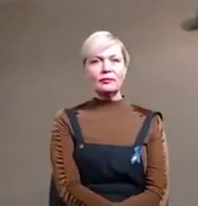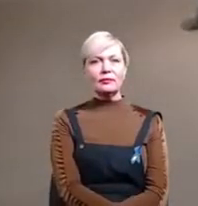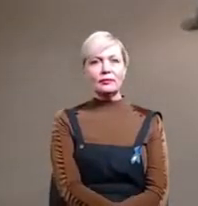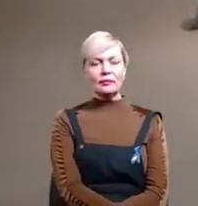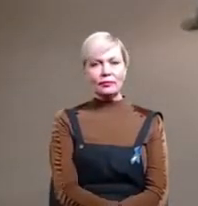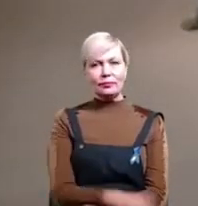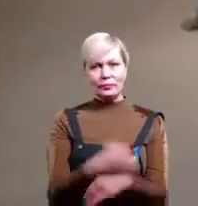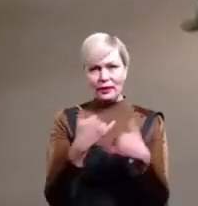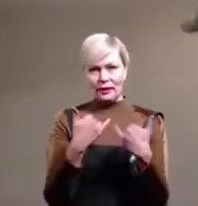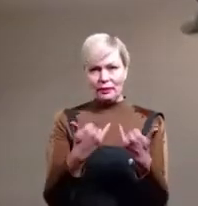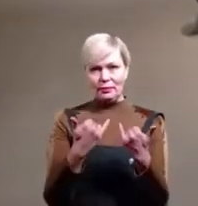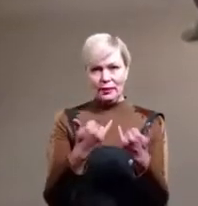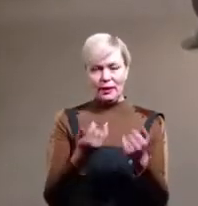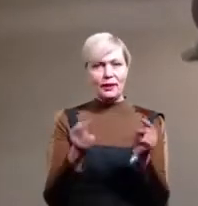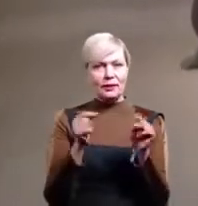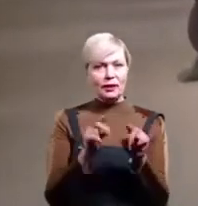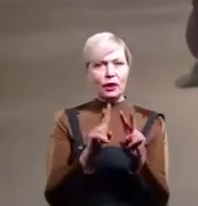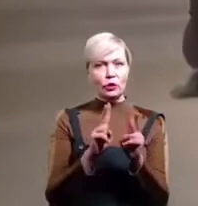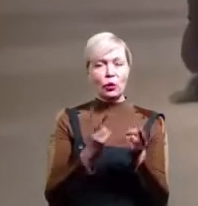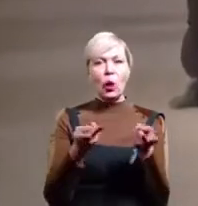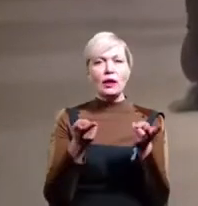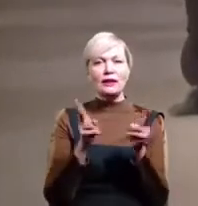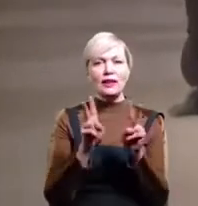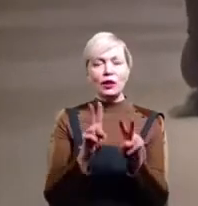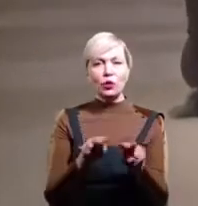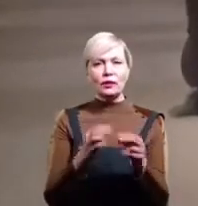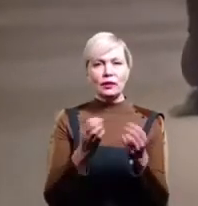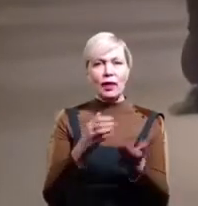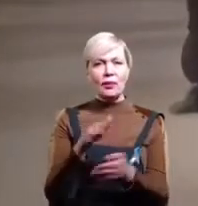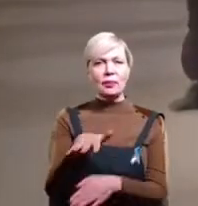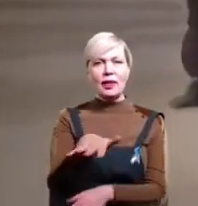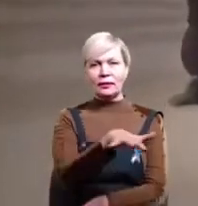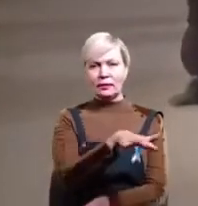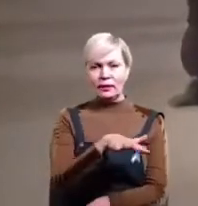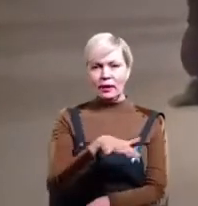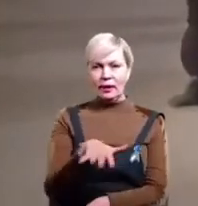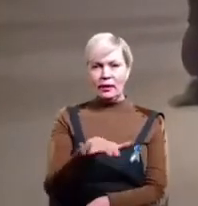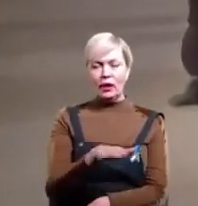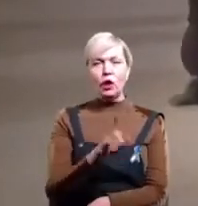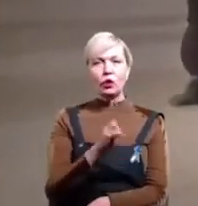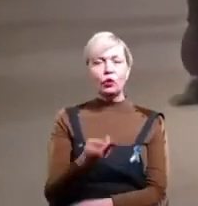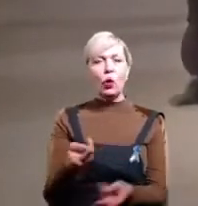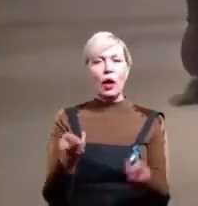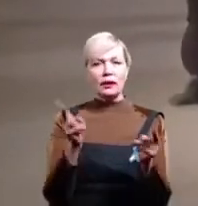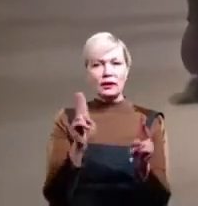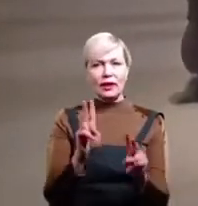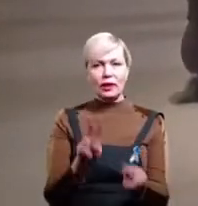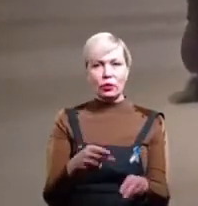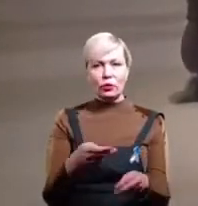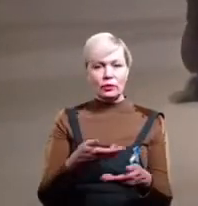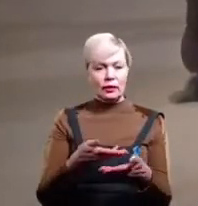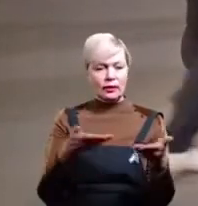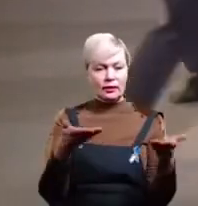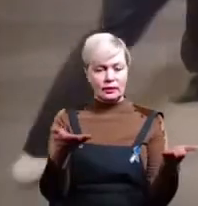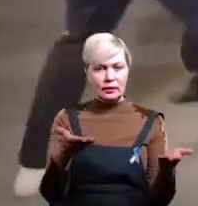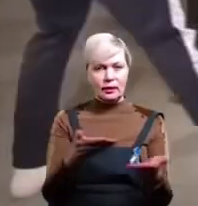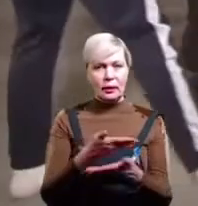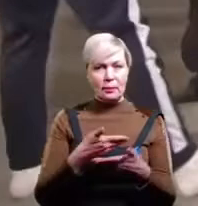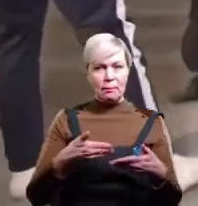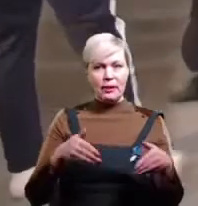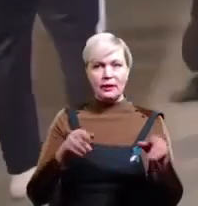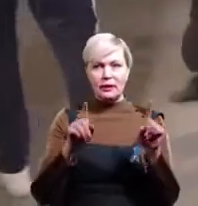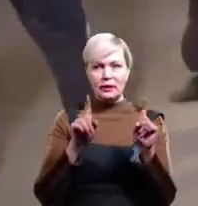Теперь те, кто остается на сцене. Скажи, пожалуйста. Те, кто остается на сцене. Мы сидим,